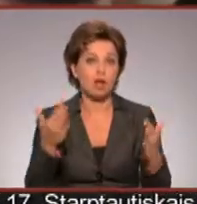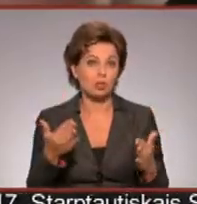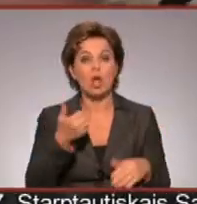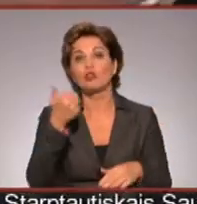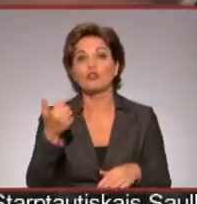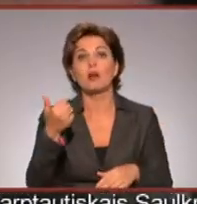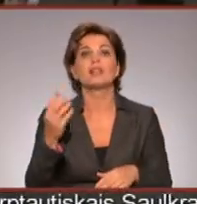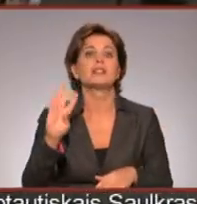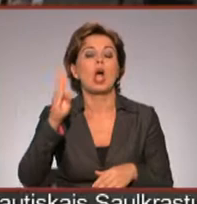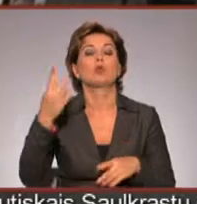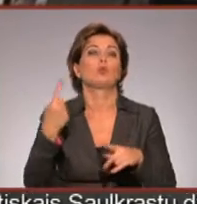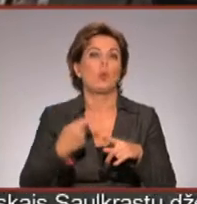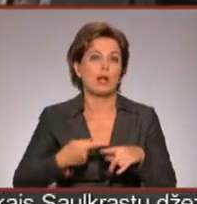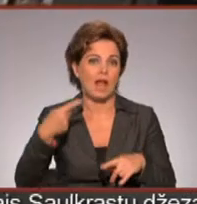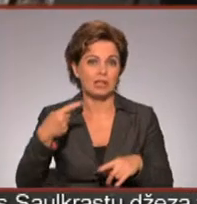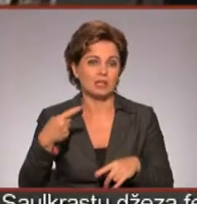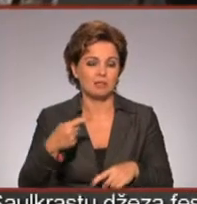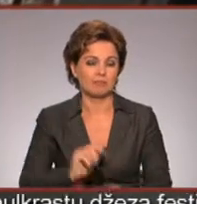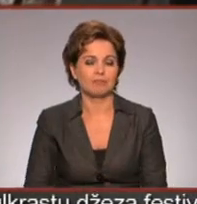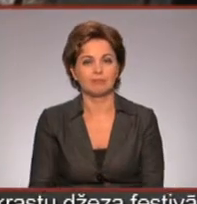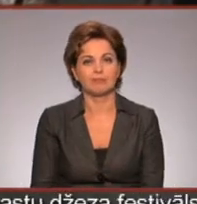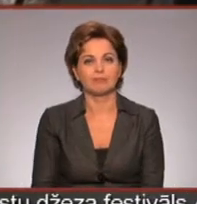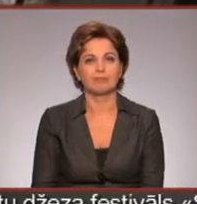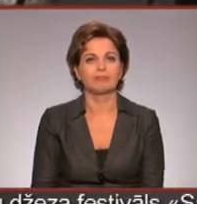jau būs 4. Reizi.